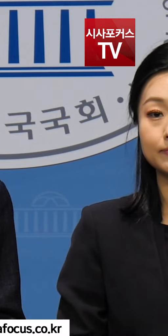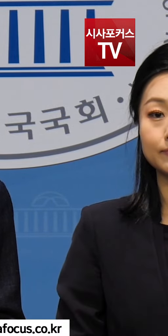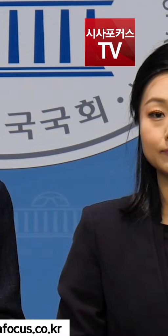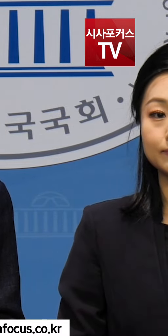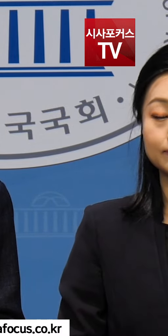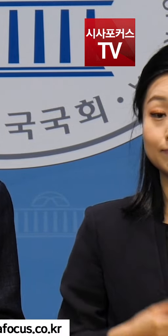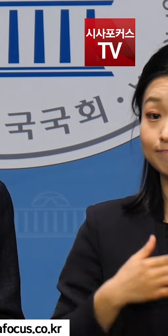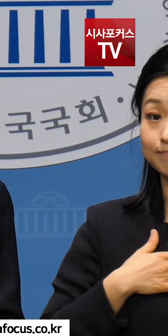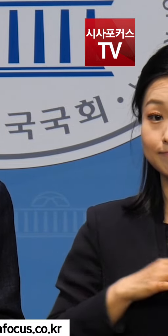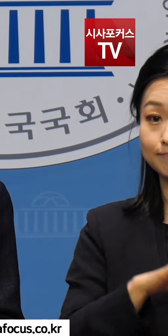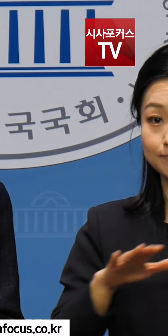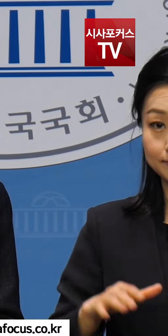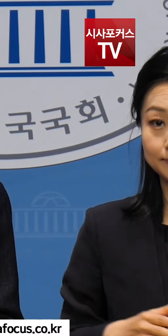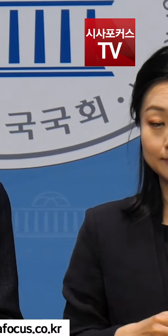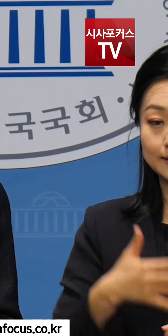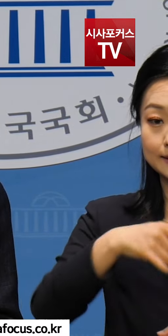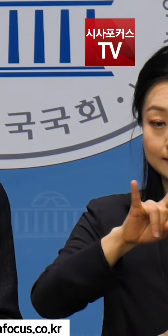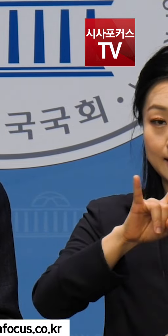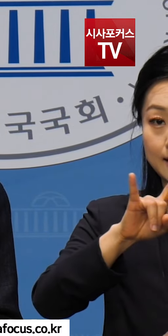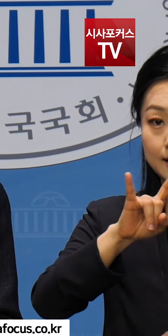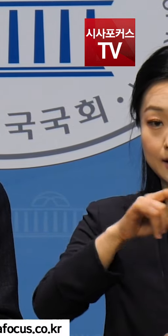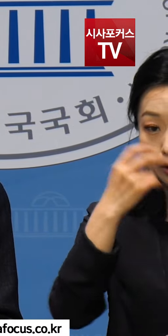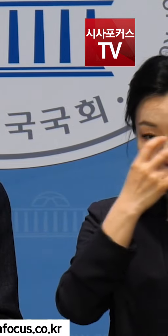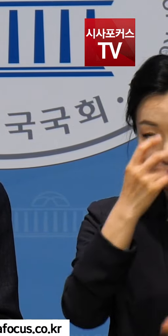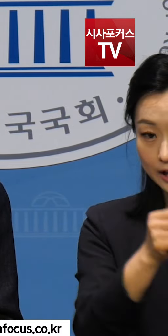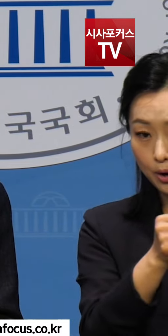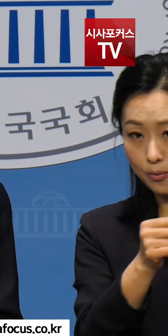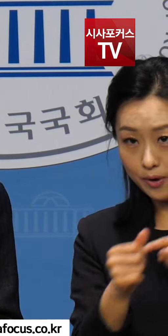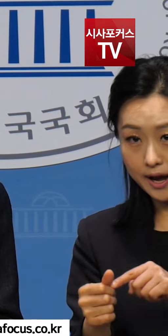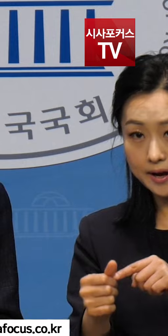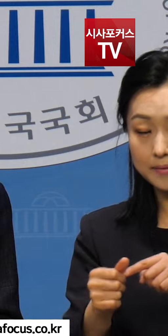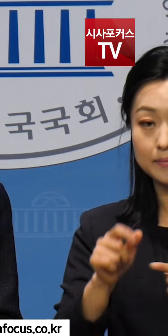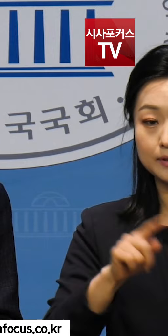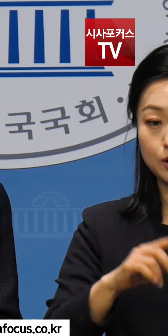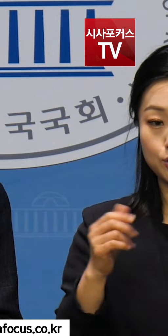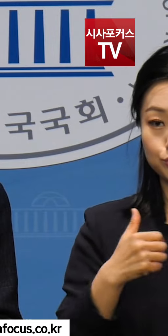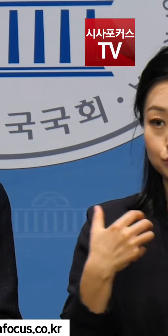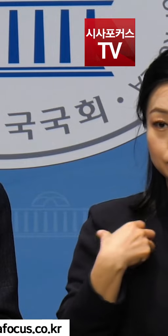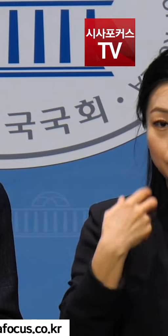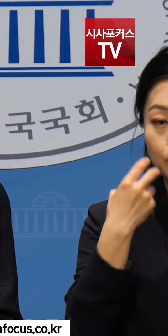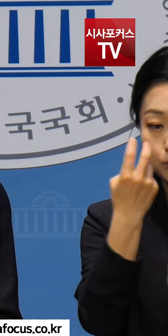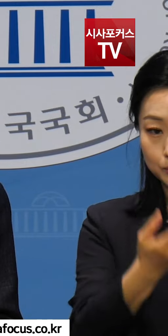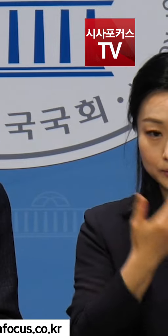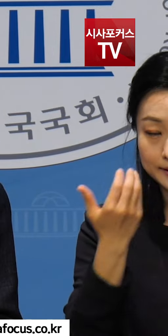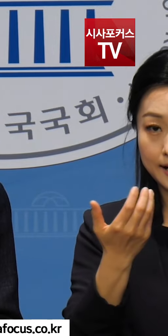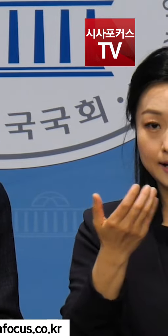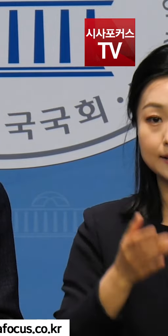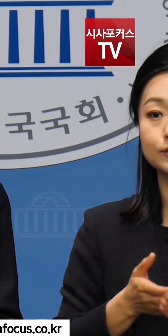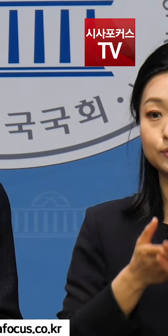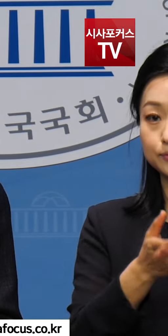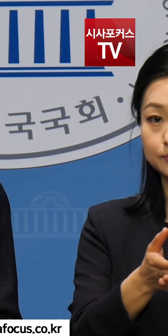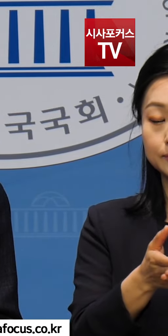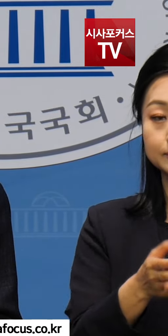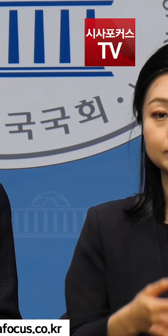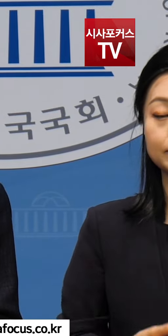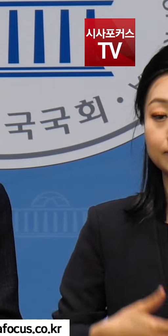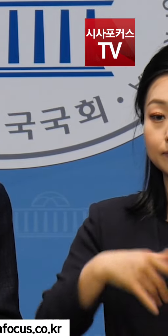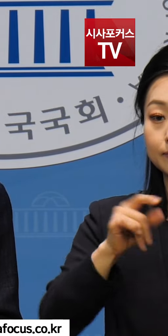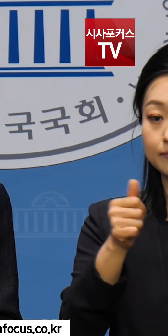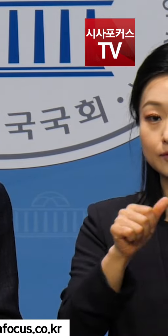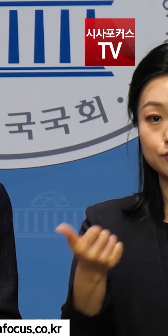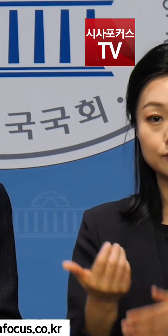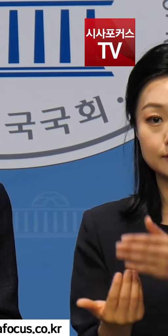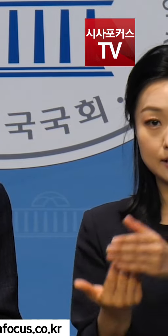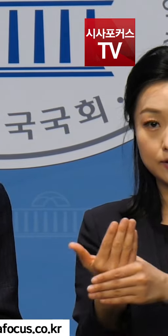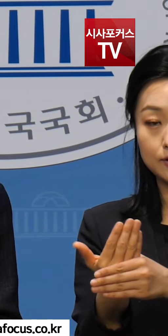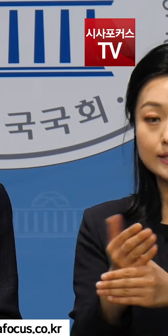조국혁신당은 최혜병 순직 사건 수사 외압 진상규명을 위한 국정조사 개최를 촉구한다. 최혜병 순직